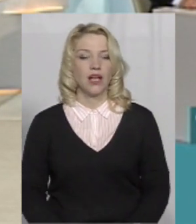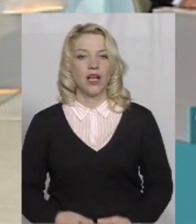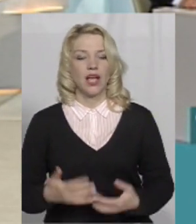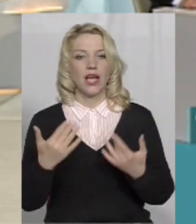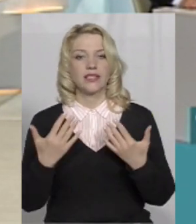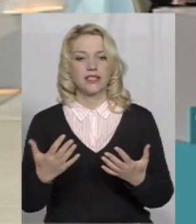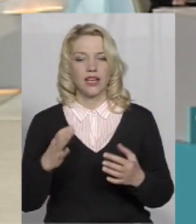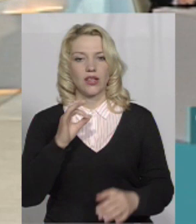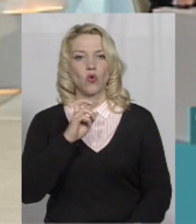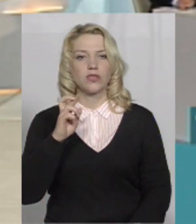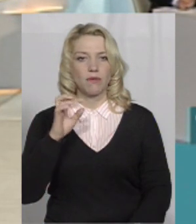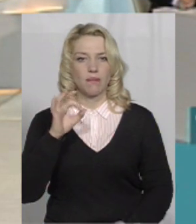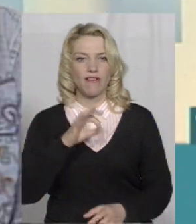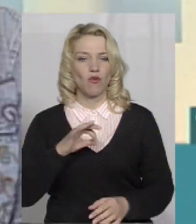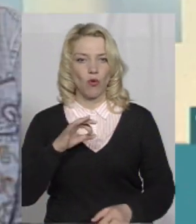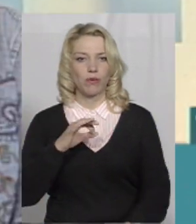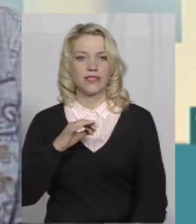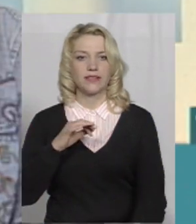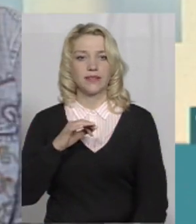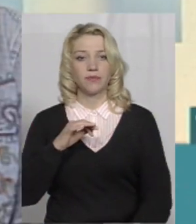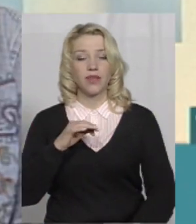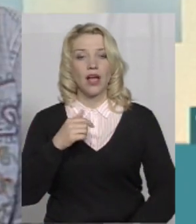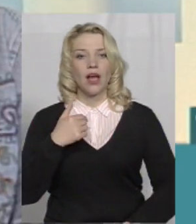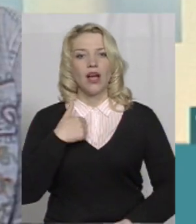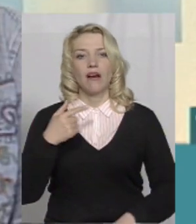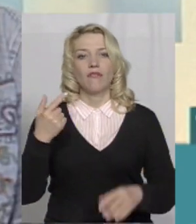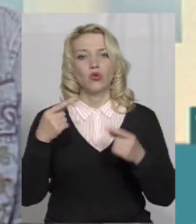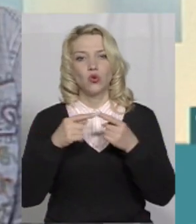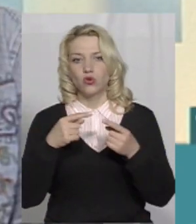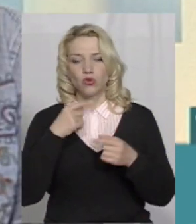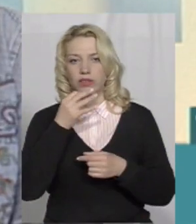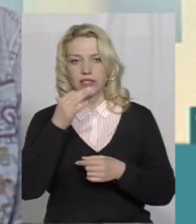є в області? В області, я вам точну цифру не скажу, але це майже